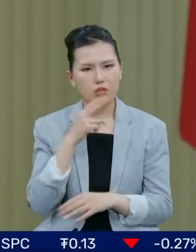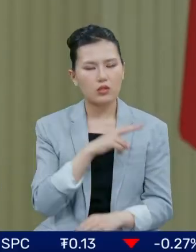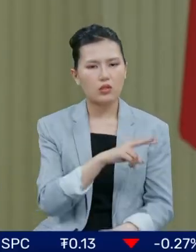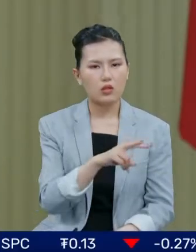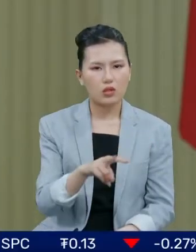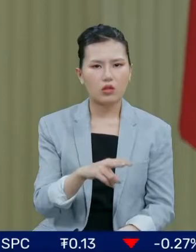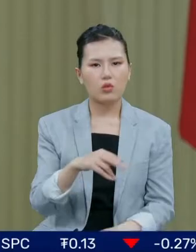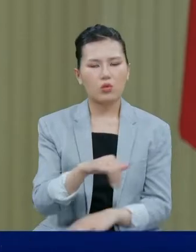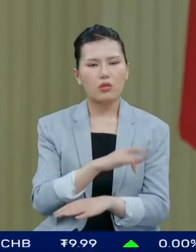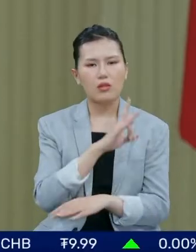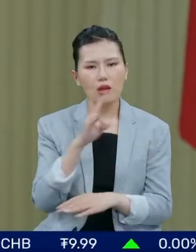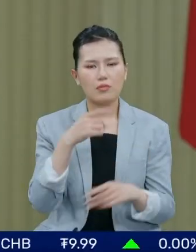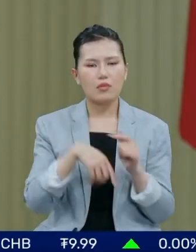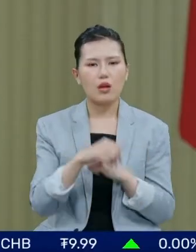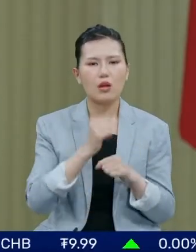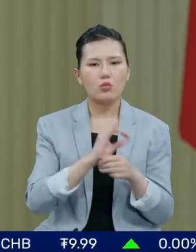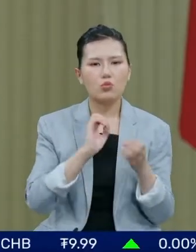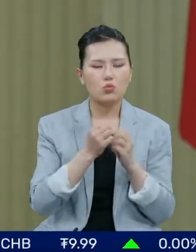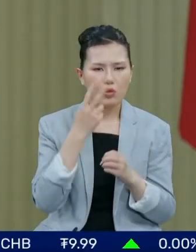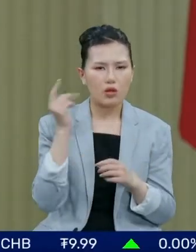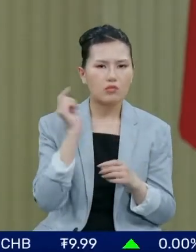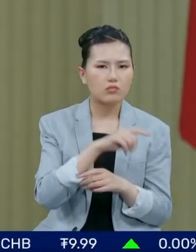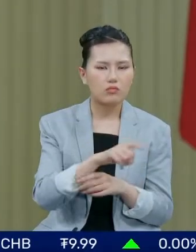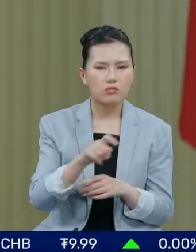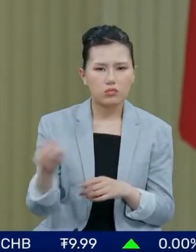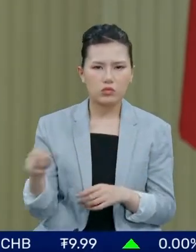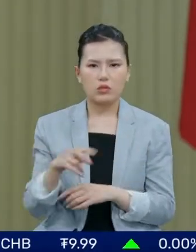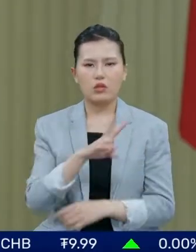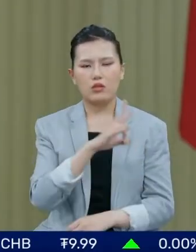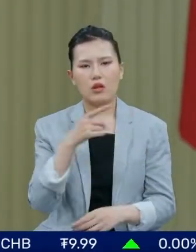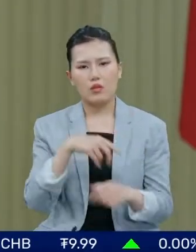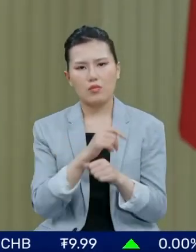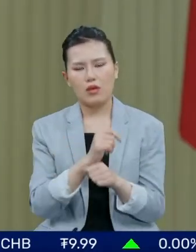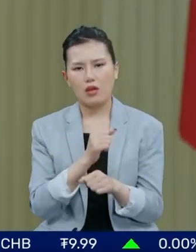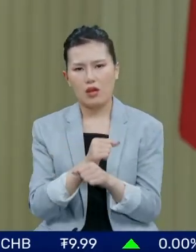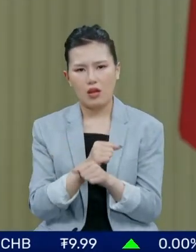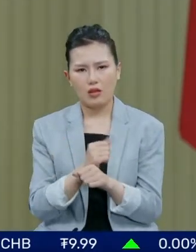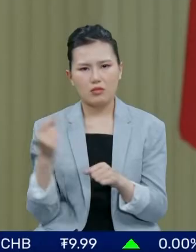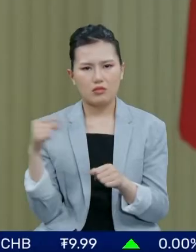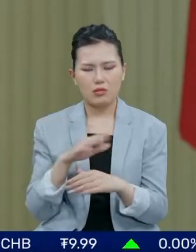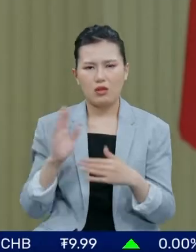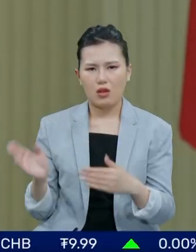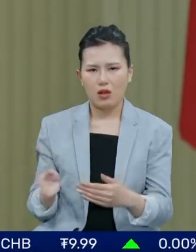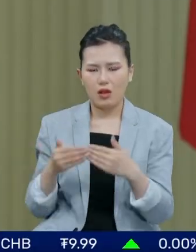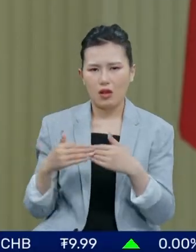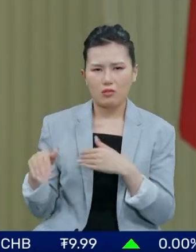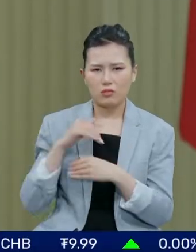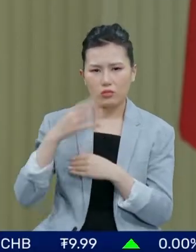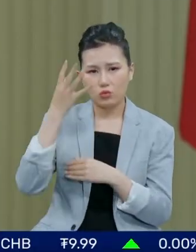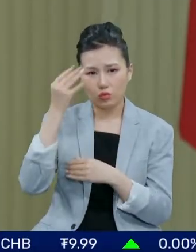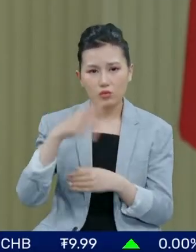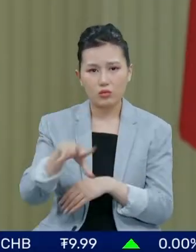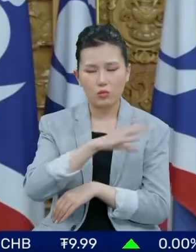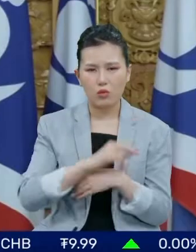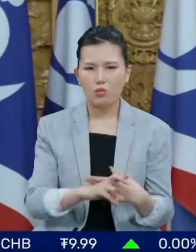үйл ажиллагааг хязгаарлах ийм бас үд хааллага нэгтгэх гэсэн боломжлолтойгийн хуулийн төсөл дээрээс бол боломжтой